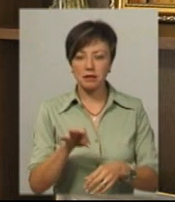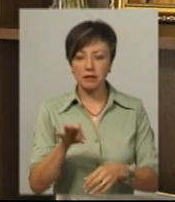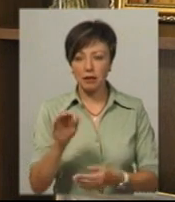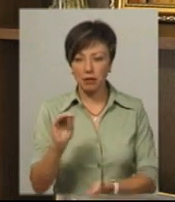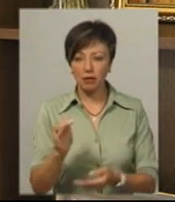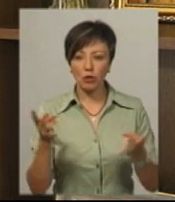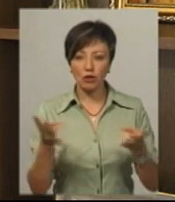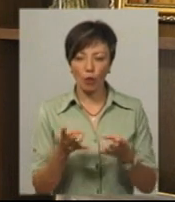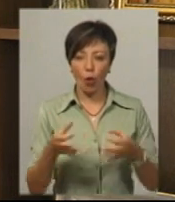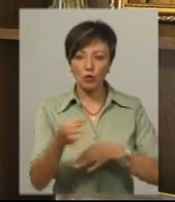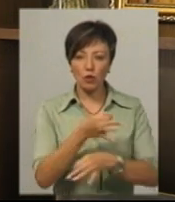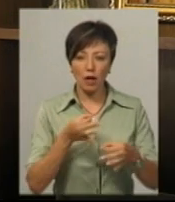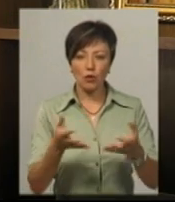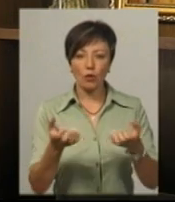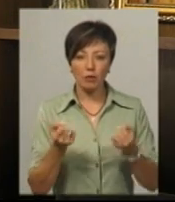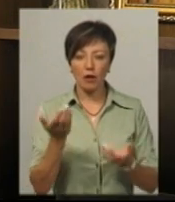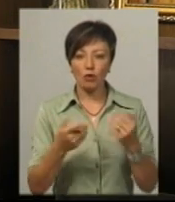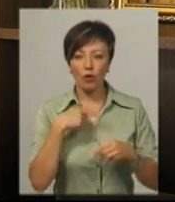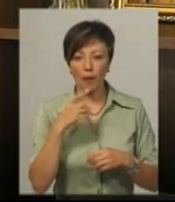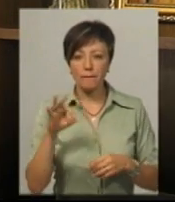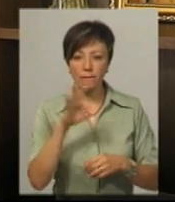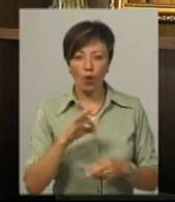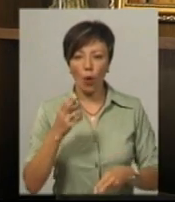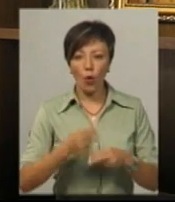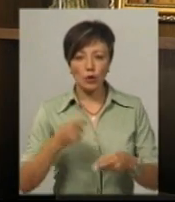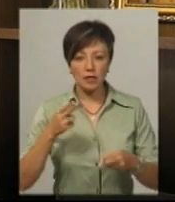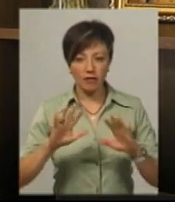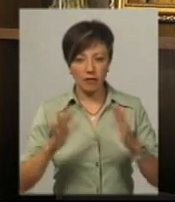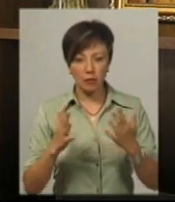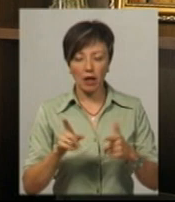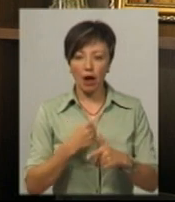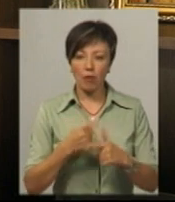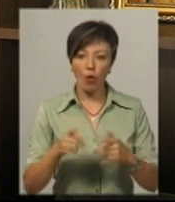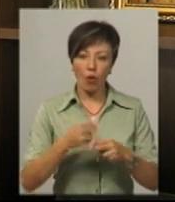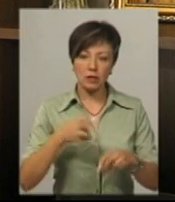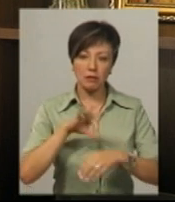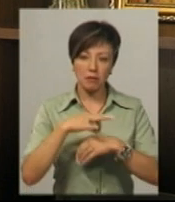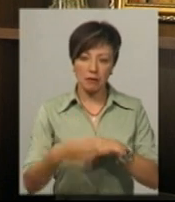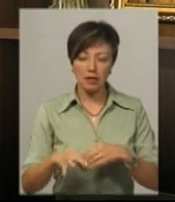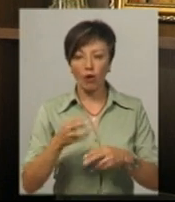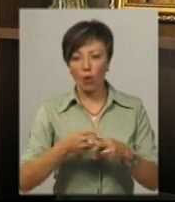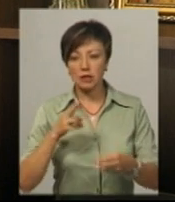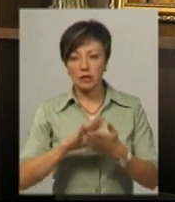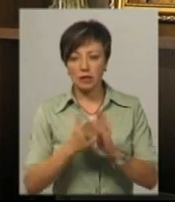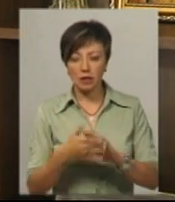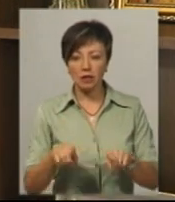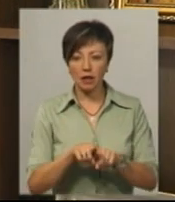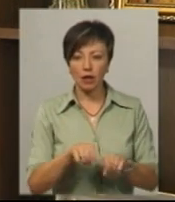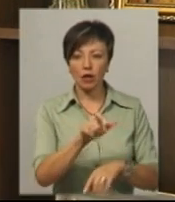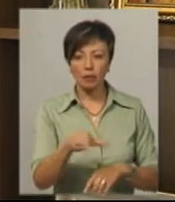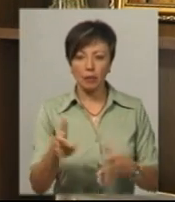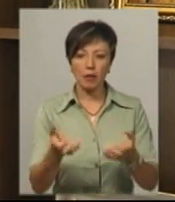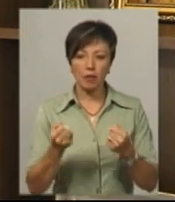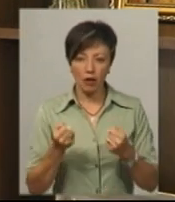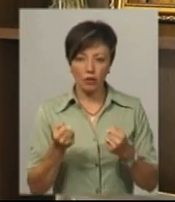консультації, її отримав. Якщо ми говоримо про гострий якийсь випадок або гострий біль або гострий стан, тоді такі пацієнти однозначно